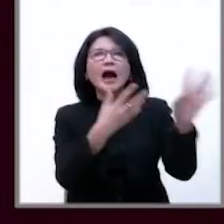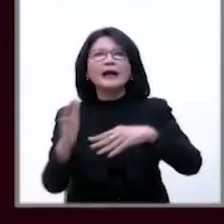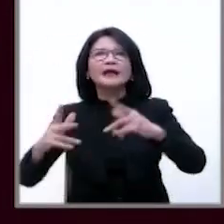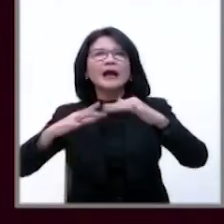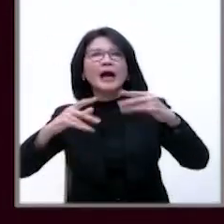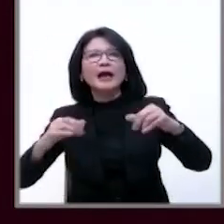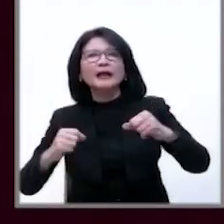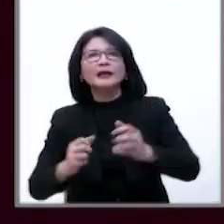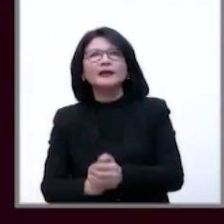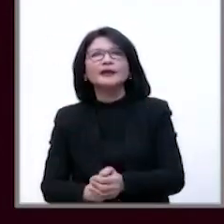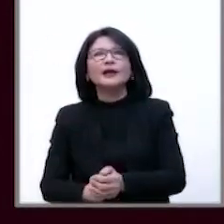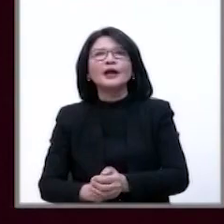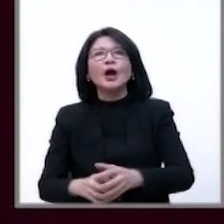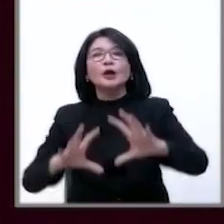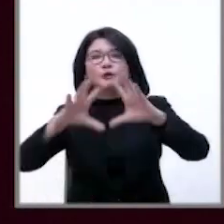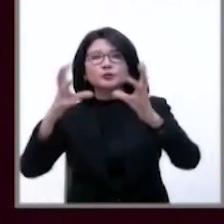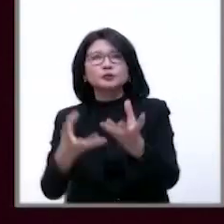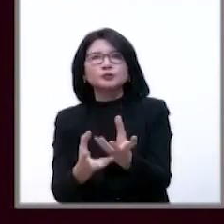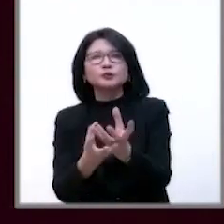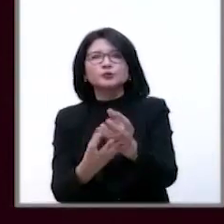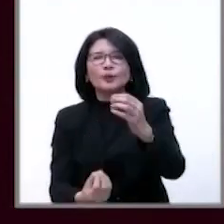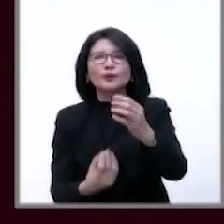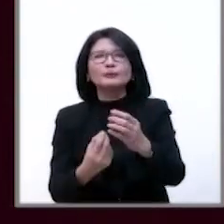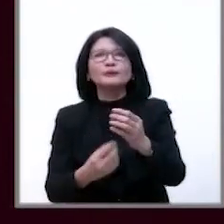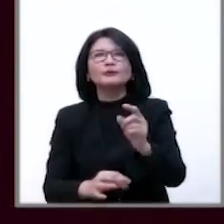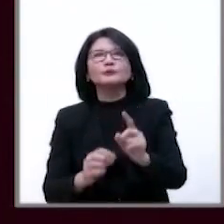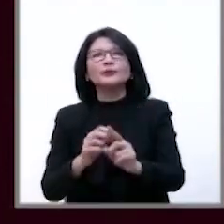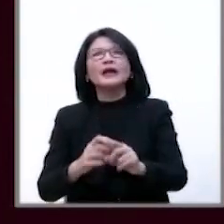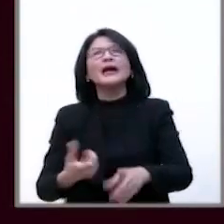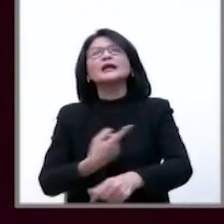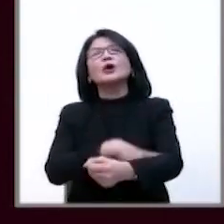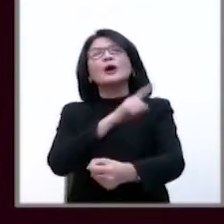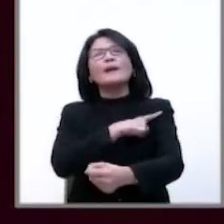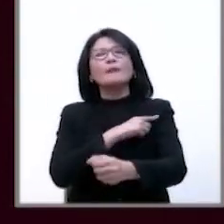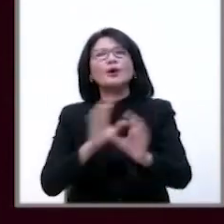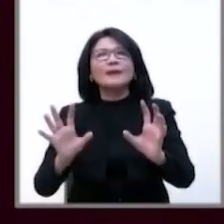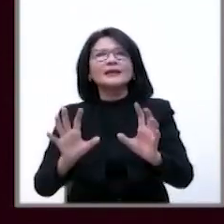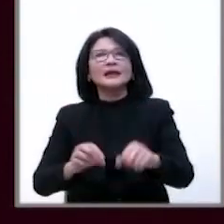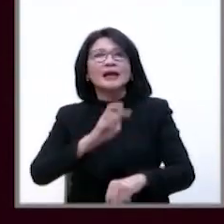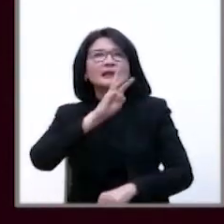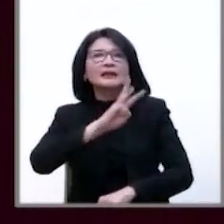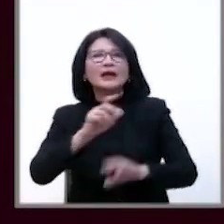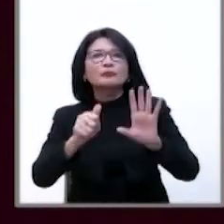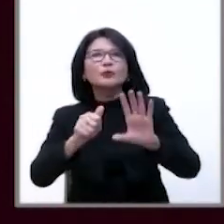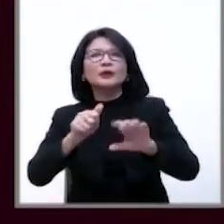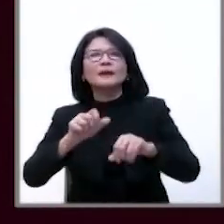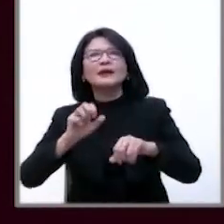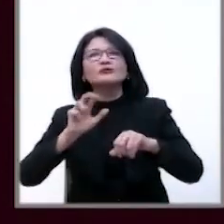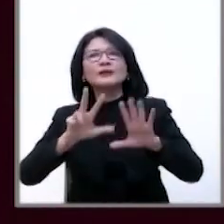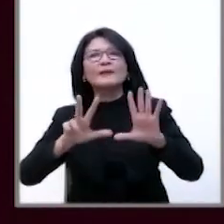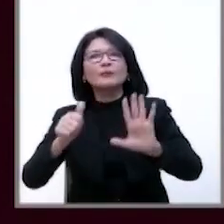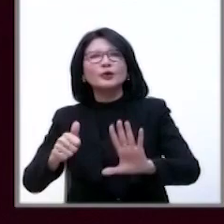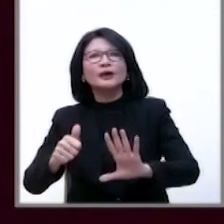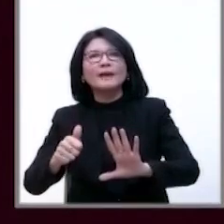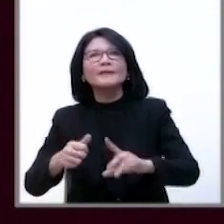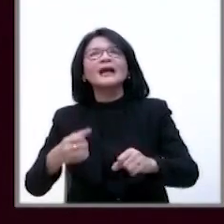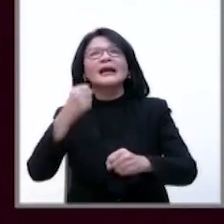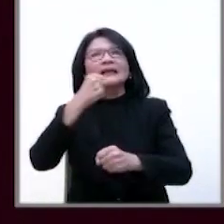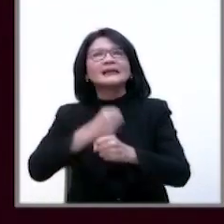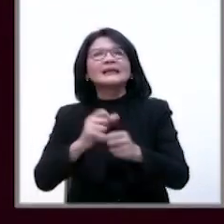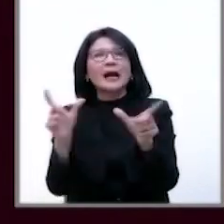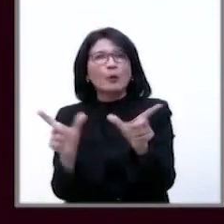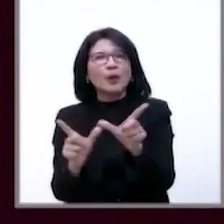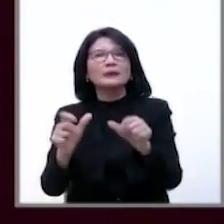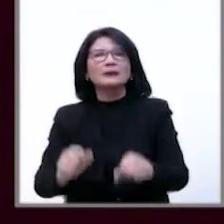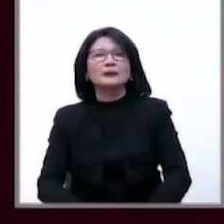bioenergi panas bumi dan kita punya potensi yang besar sekali 3.686 gw